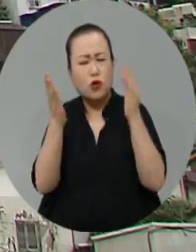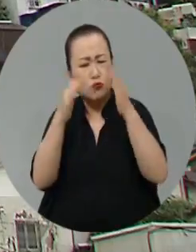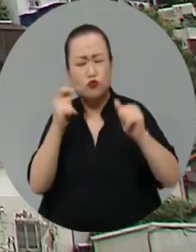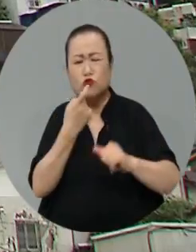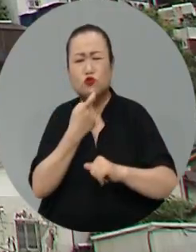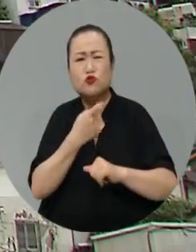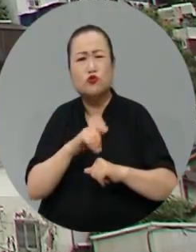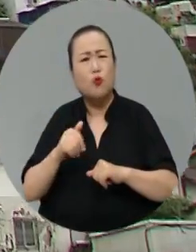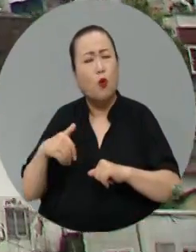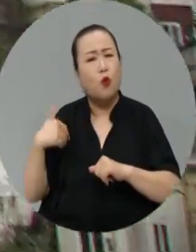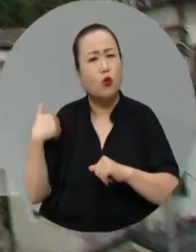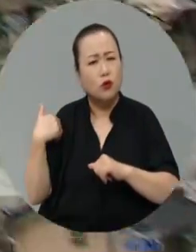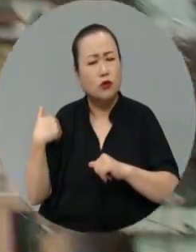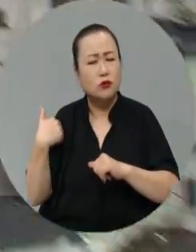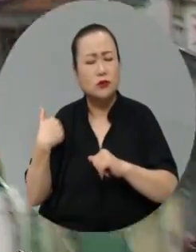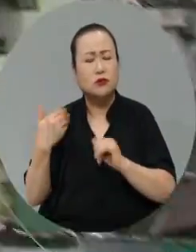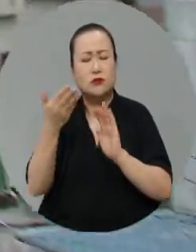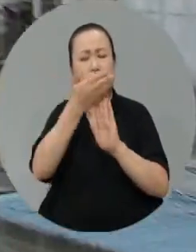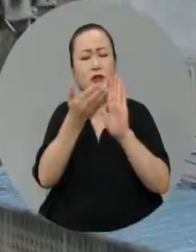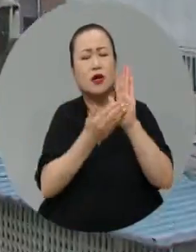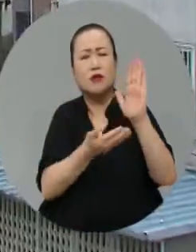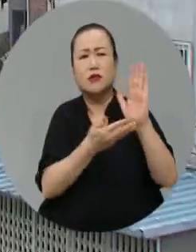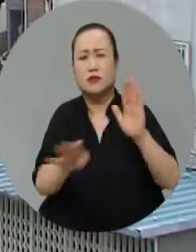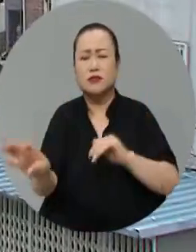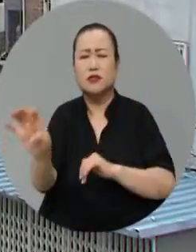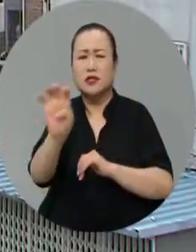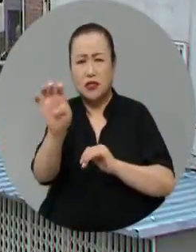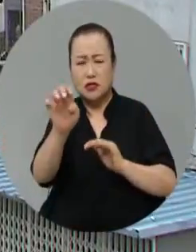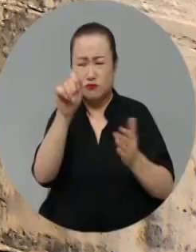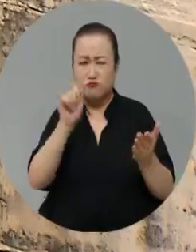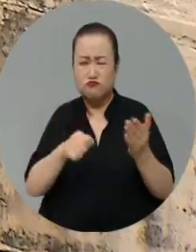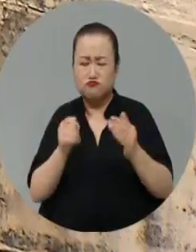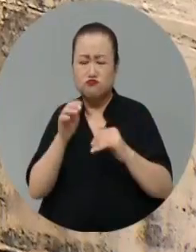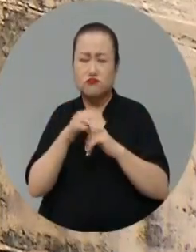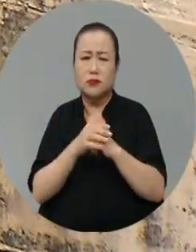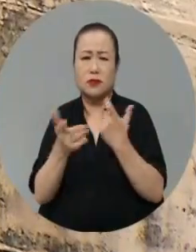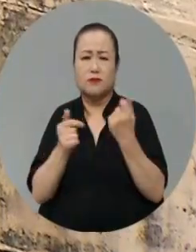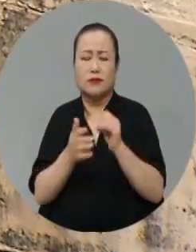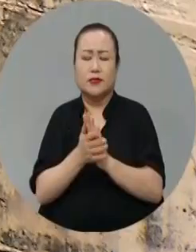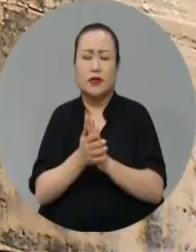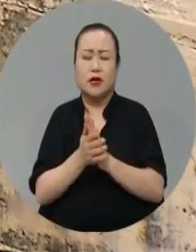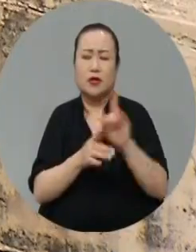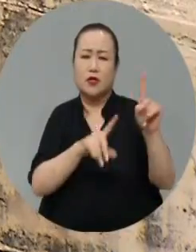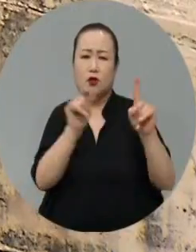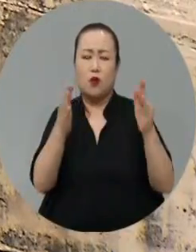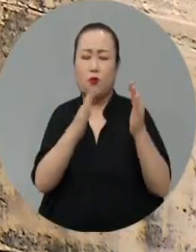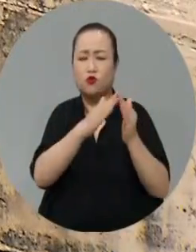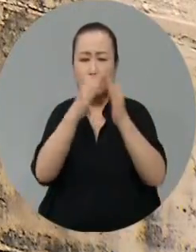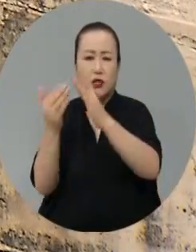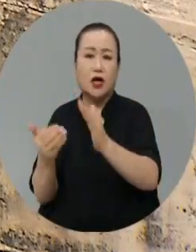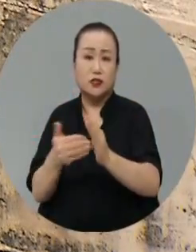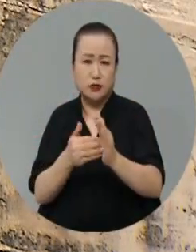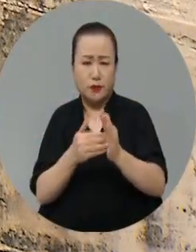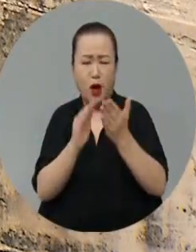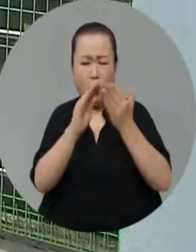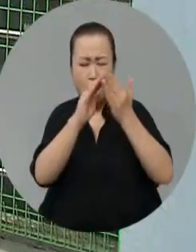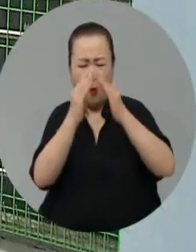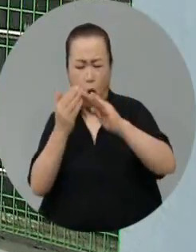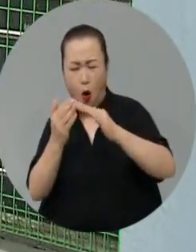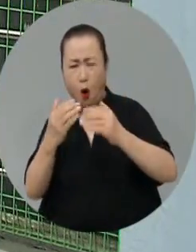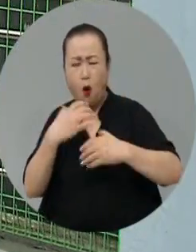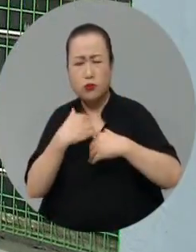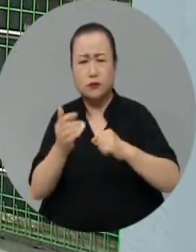무너져도 이상하지 않은 안전등급 2등급 시설물. 빌라 주민들은 지난해 1월 모두 이주했지만 붕괴 위험